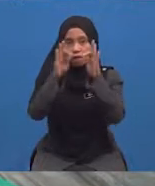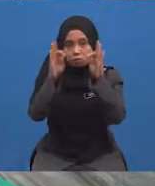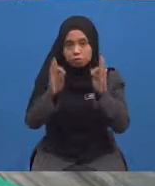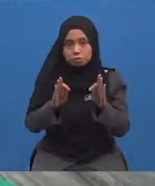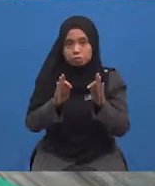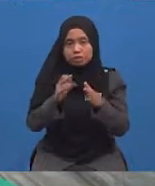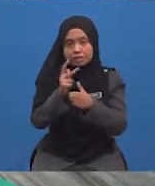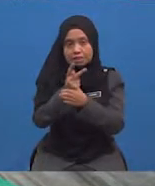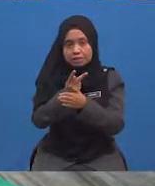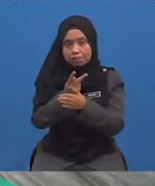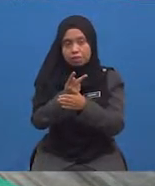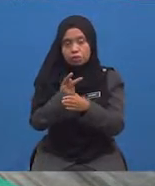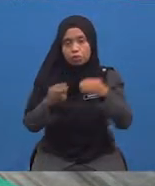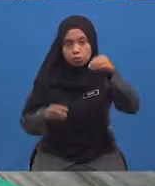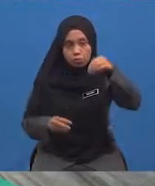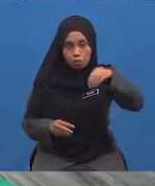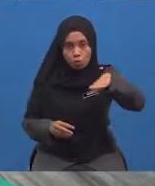padu kon pula.